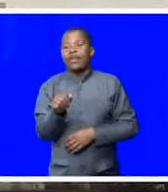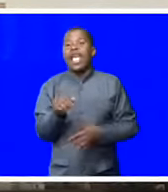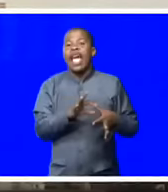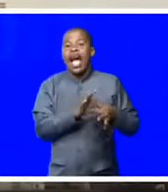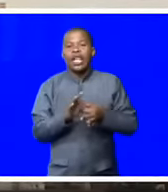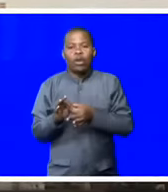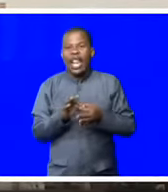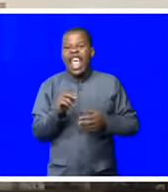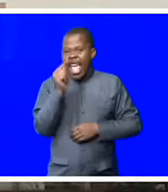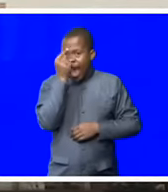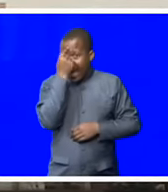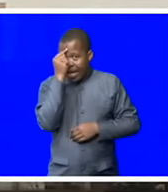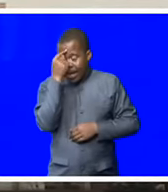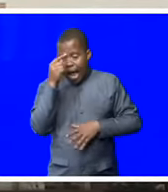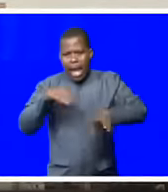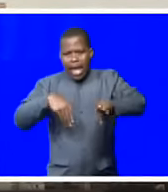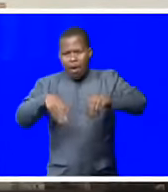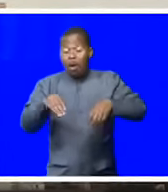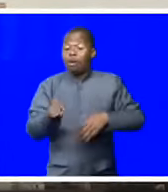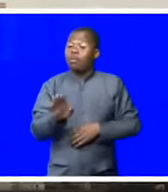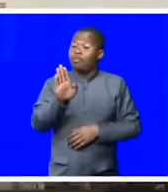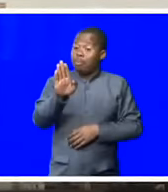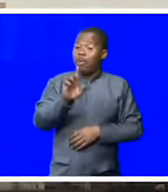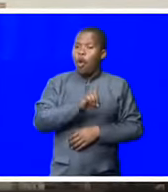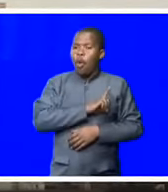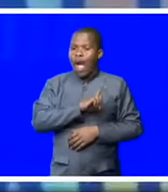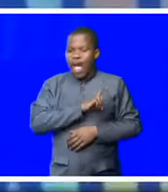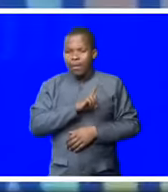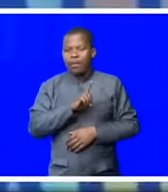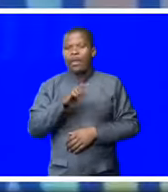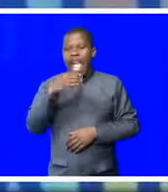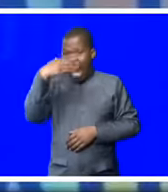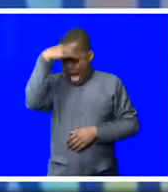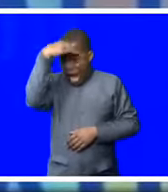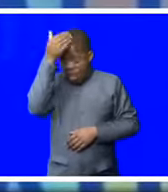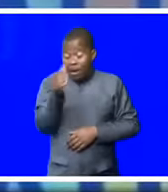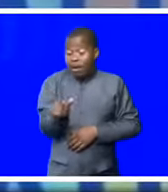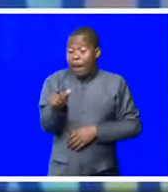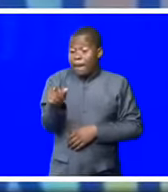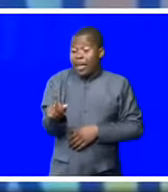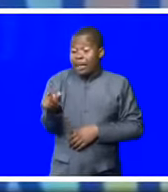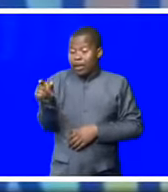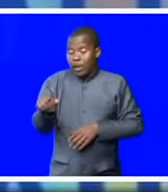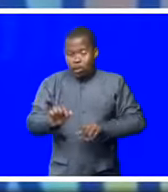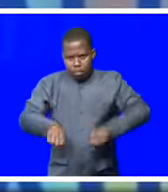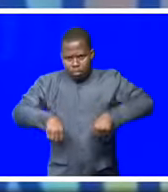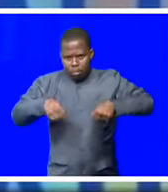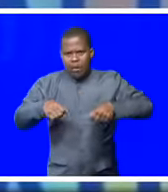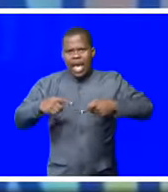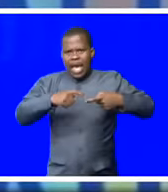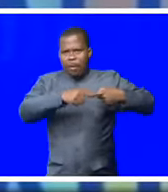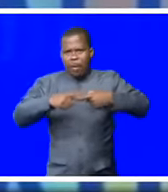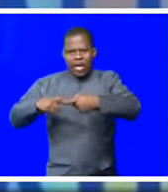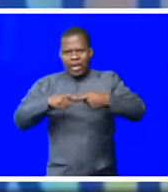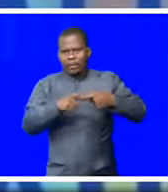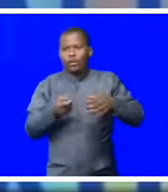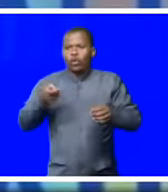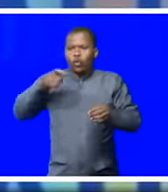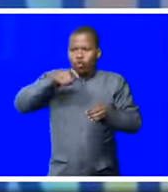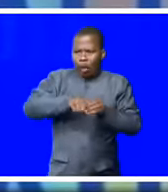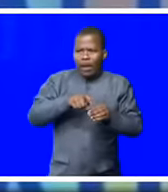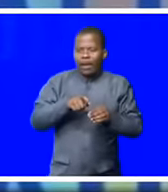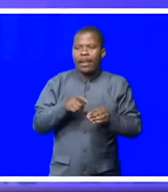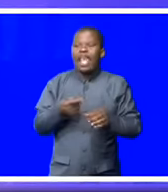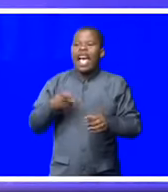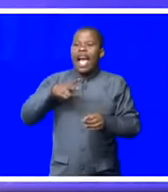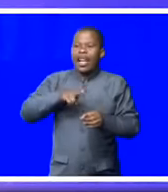ngesizathu sokuthi bepolitiki bakulela live bangenelele tindzaba tebhola. Inkantolo lenkulu yakhona iNdiya kubekwa ukuthi yamisa kusebenza kwale